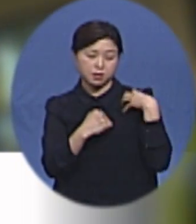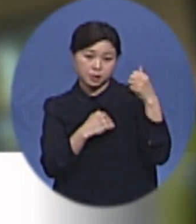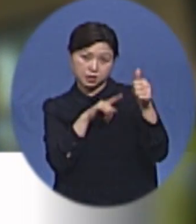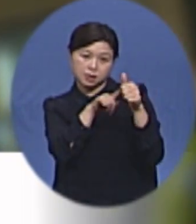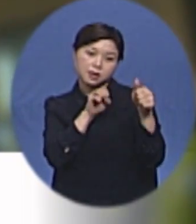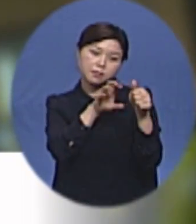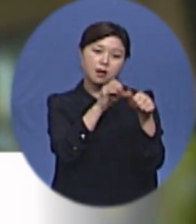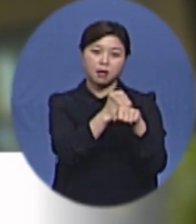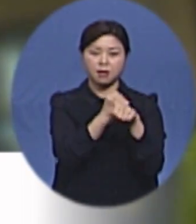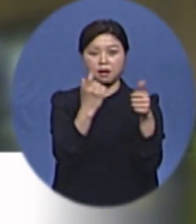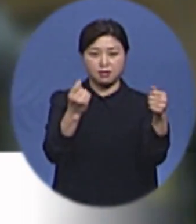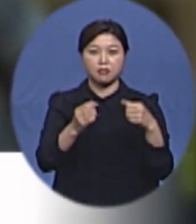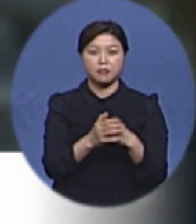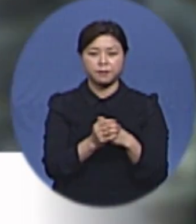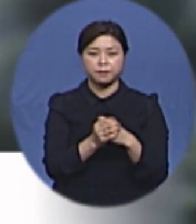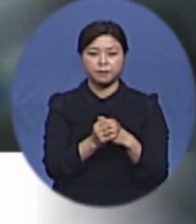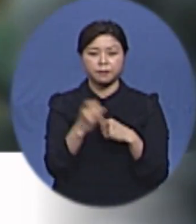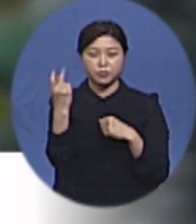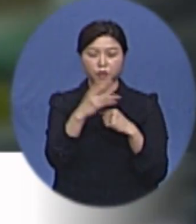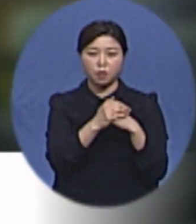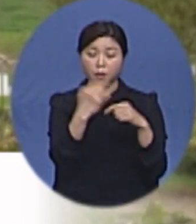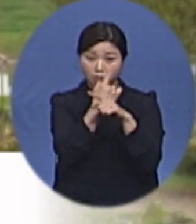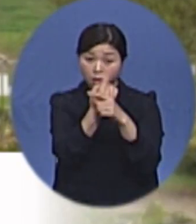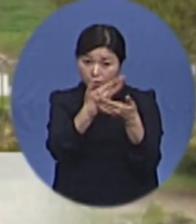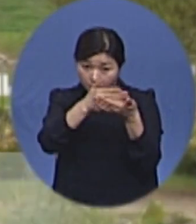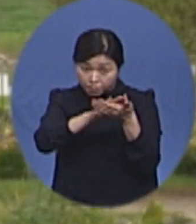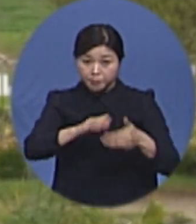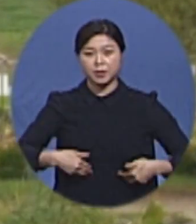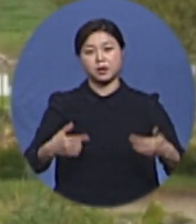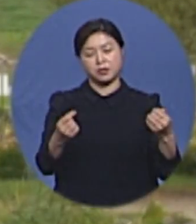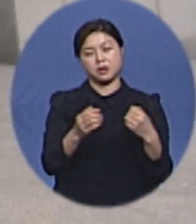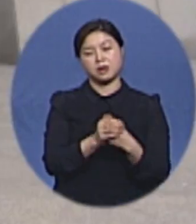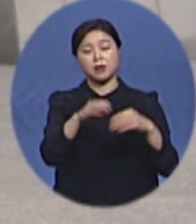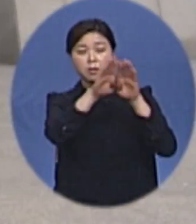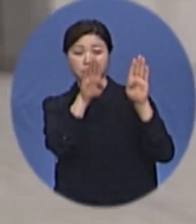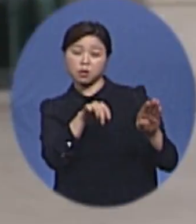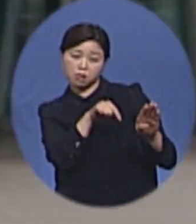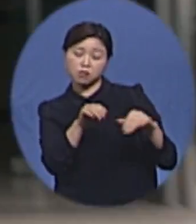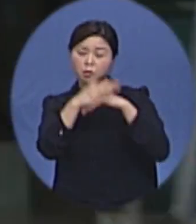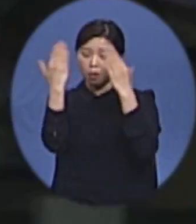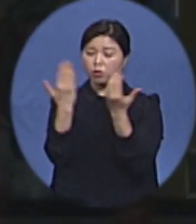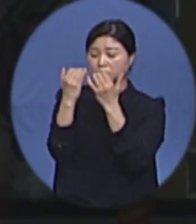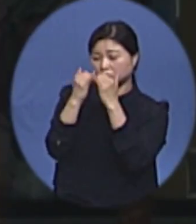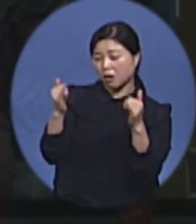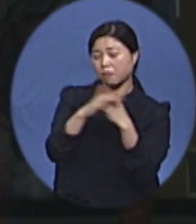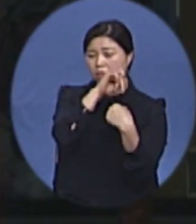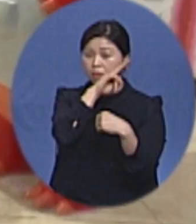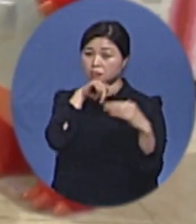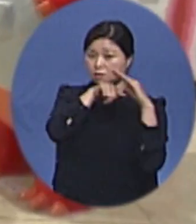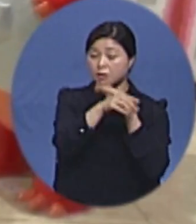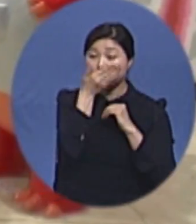전달할게요. 그러니까 뭐 개선해야 될 사항이나 보완 사항. 박물관은 모두에게 열린 공간이어야 합니다.